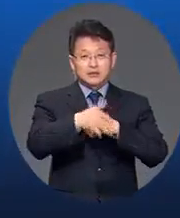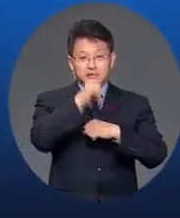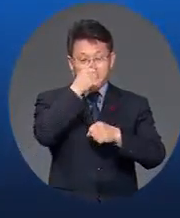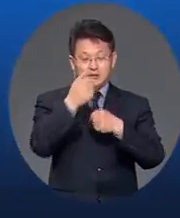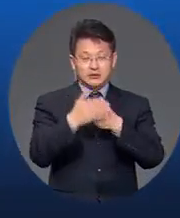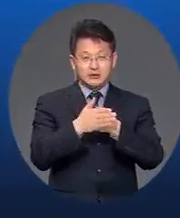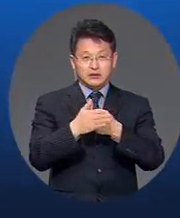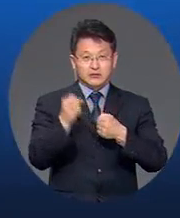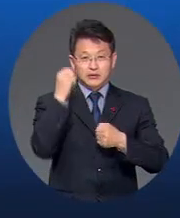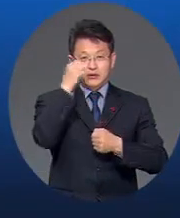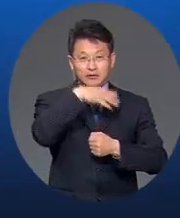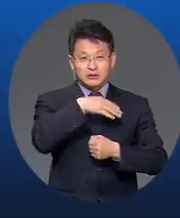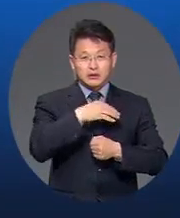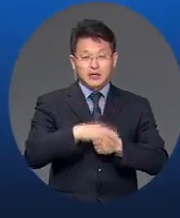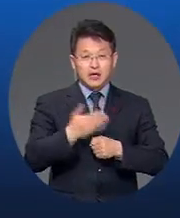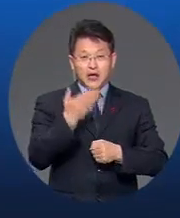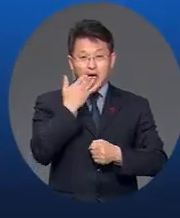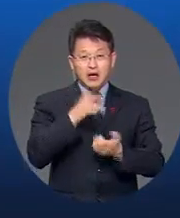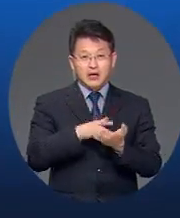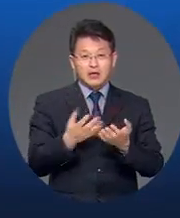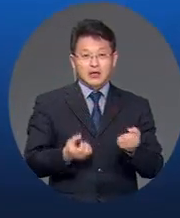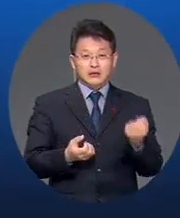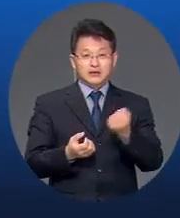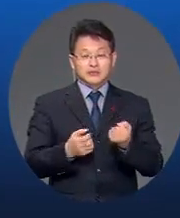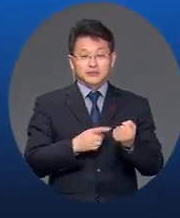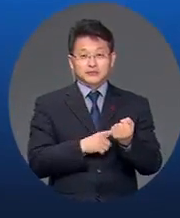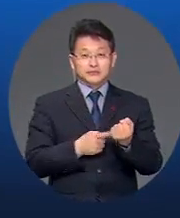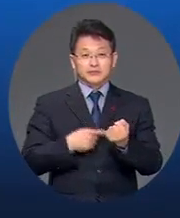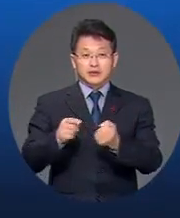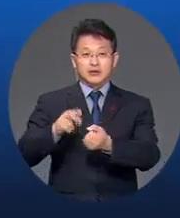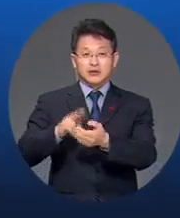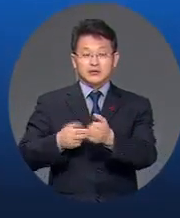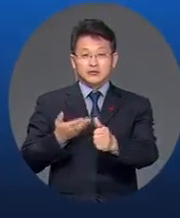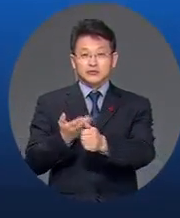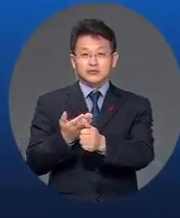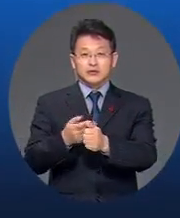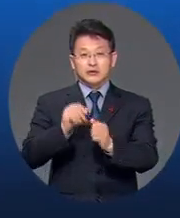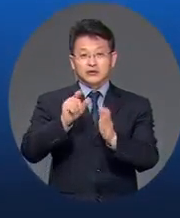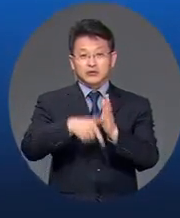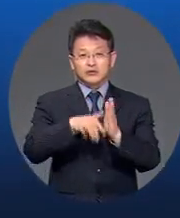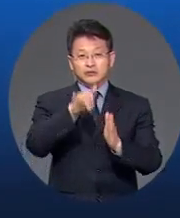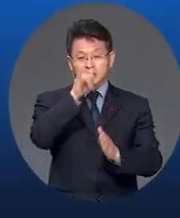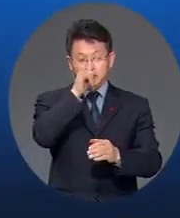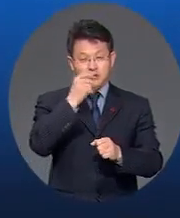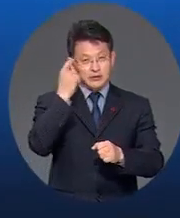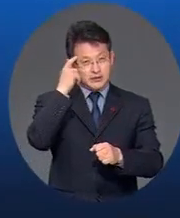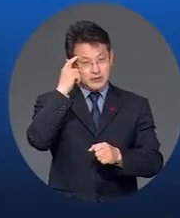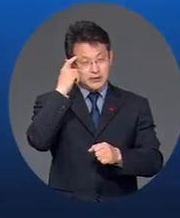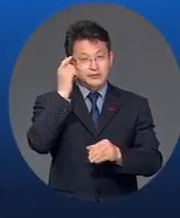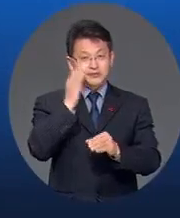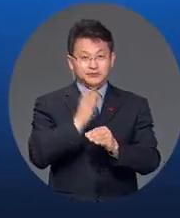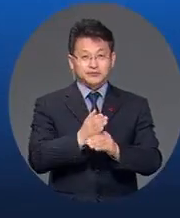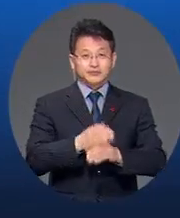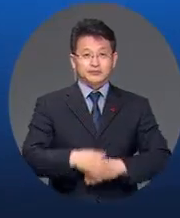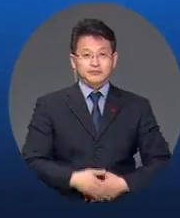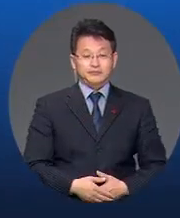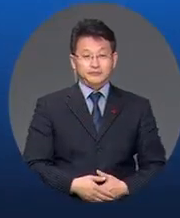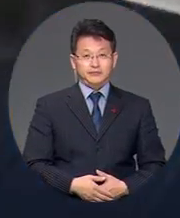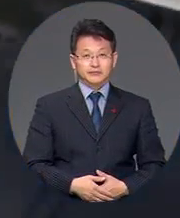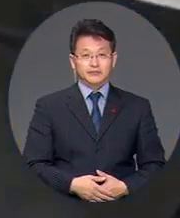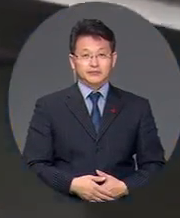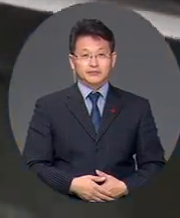보니까 그냥 복용하는 약처럼 들고 들어와서 그거를 이제 공급하는 경우도 좀 있는 걸로 판단되고